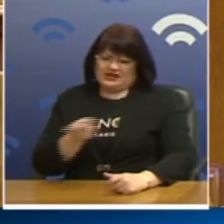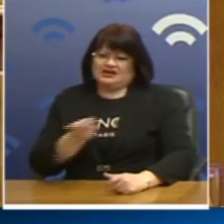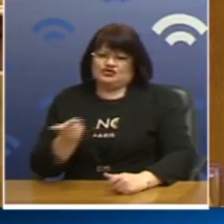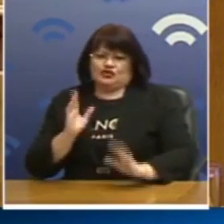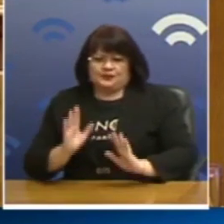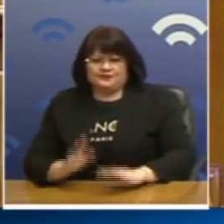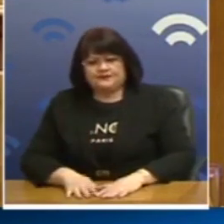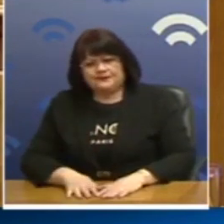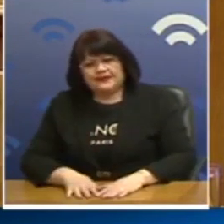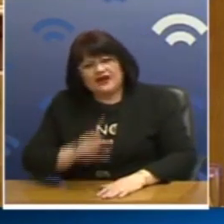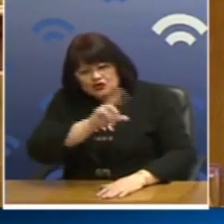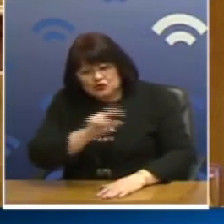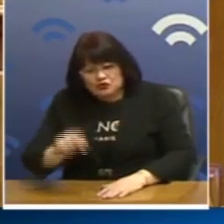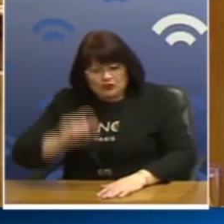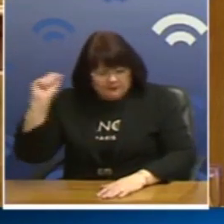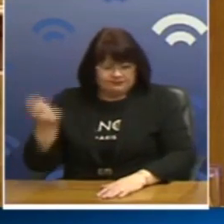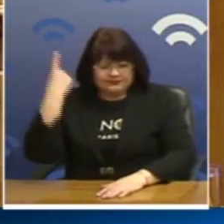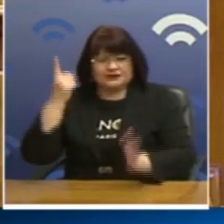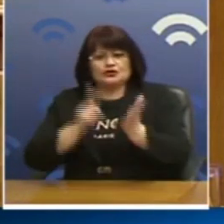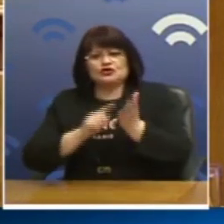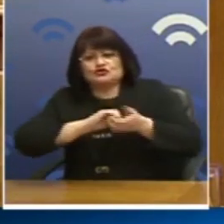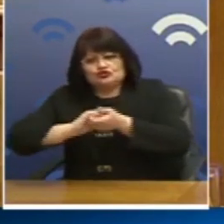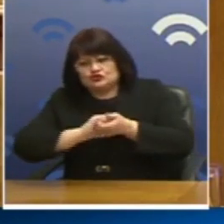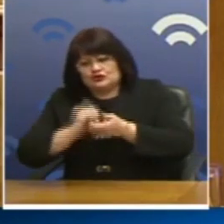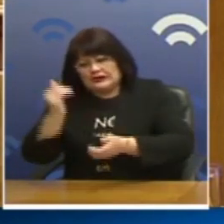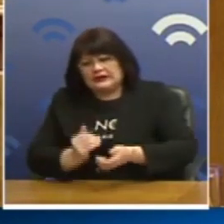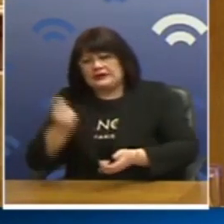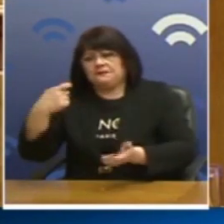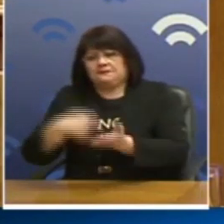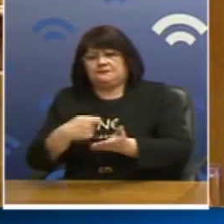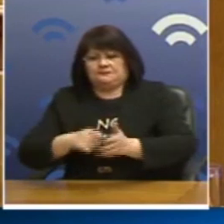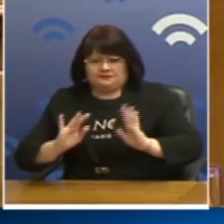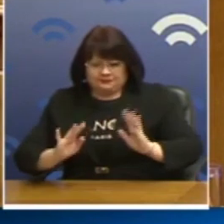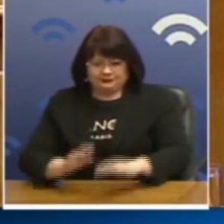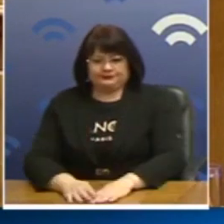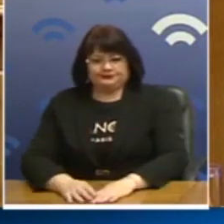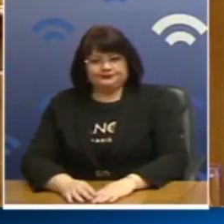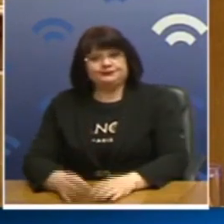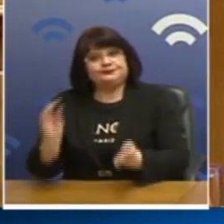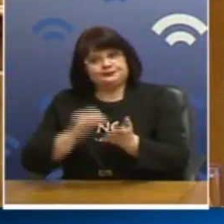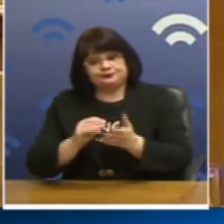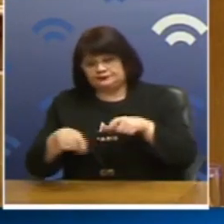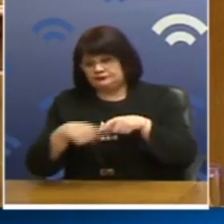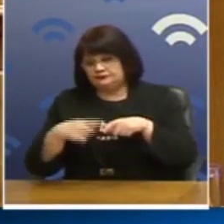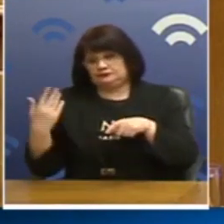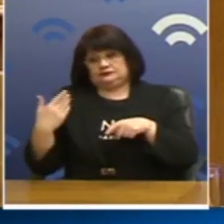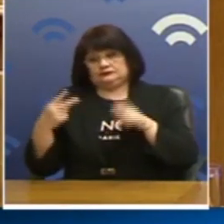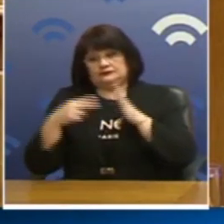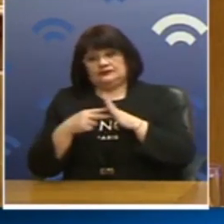σας τα παπούτσια την πρόταση και των σωματείων για τον κατώτερο μισθό. Και όχι μόνο αυτό, αλλά το Δεκέμβρη του